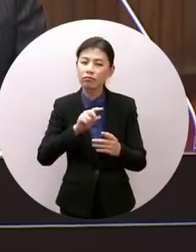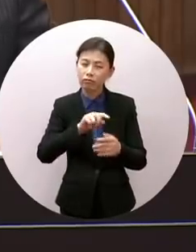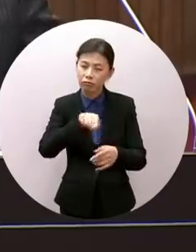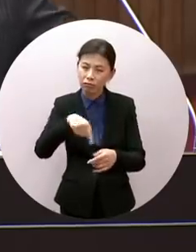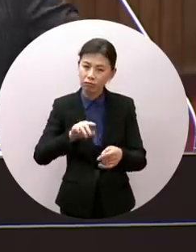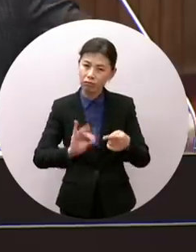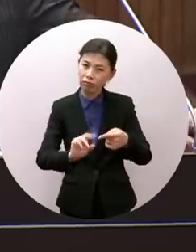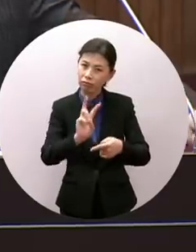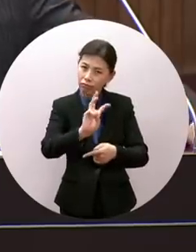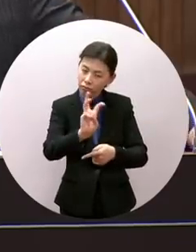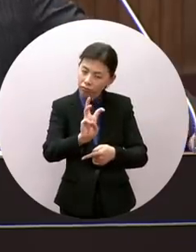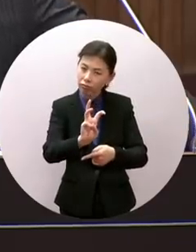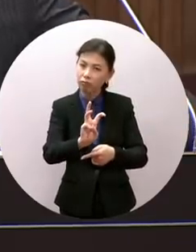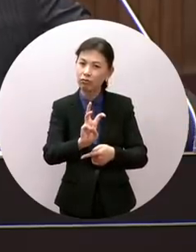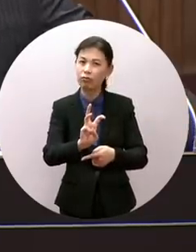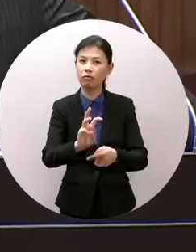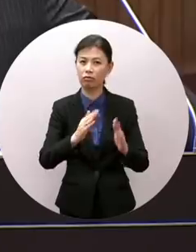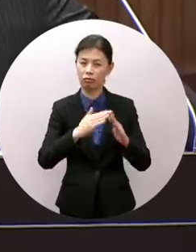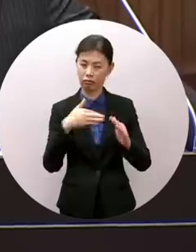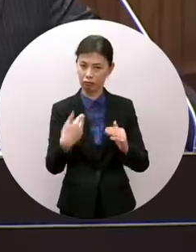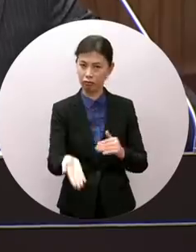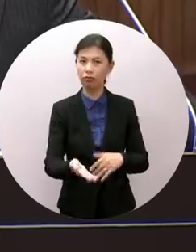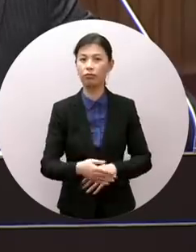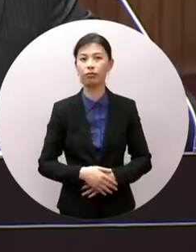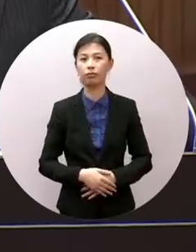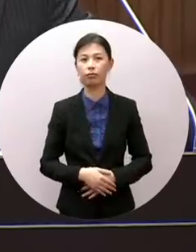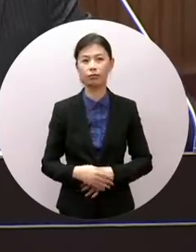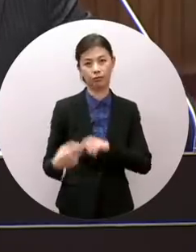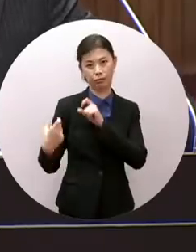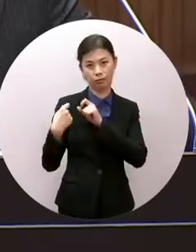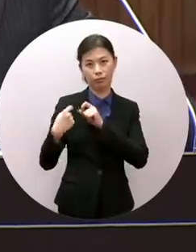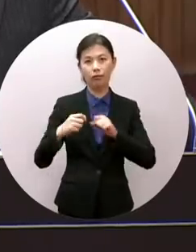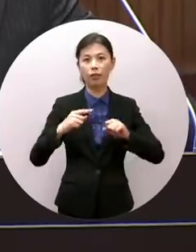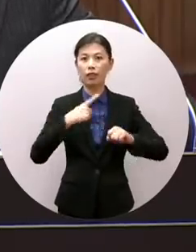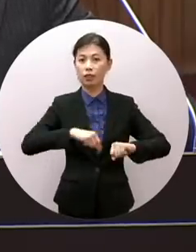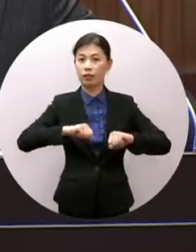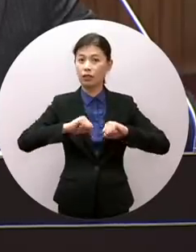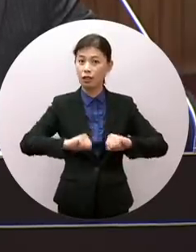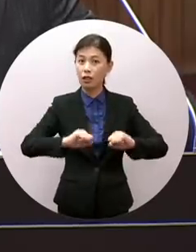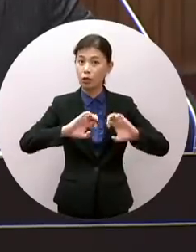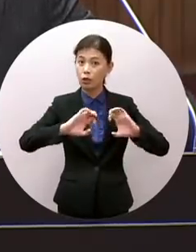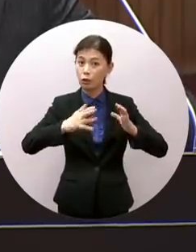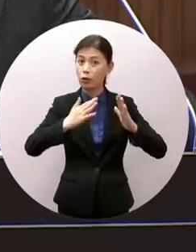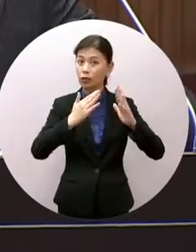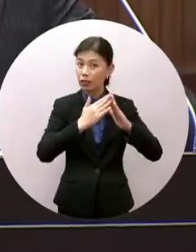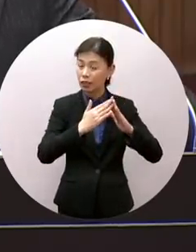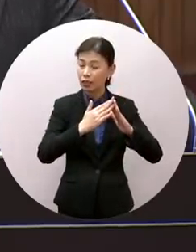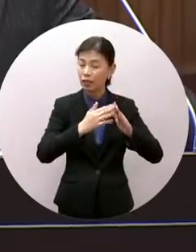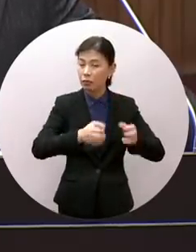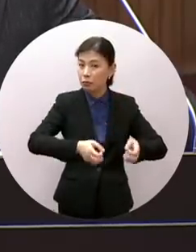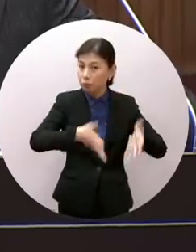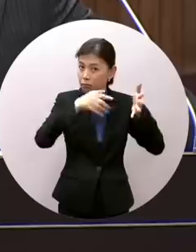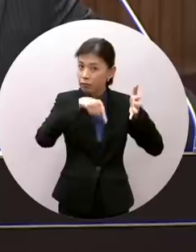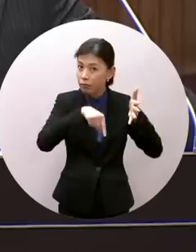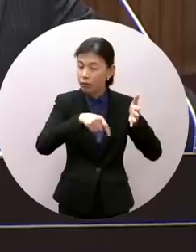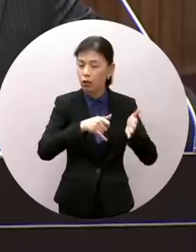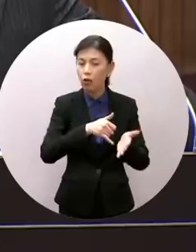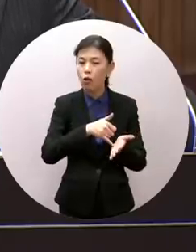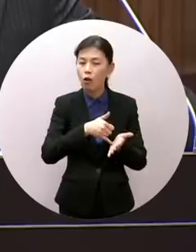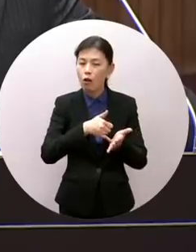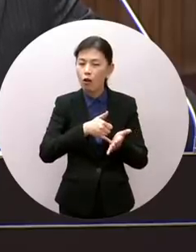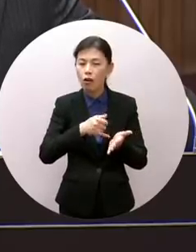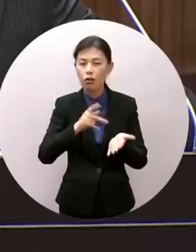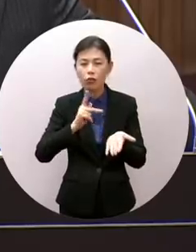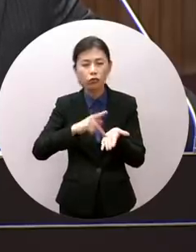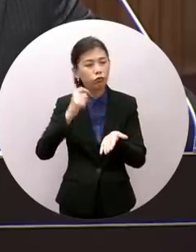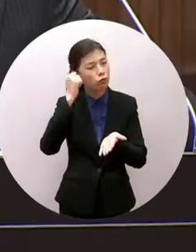部长可能对这个细节比较了解，最近有一个健康国宅， 是 台北市有个健康国宅， 是 它的弱势所谓的